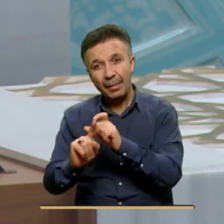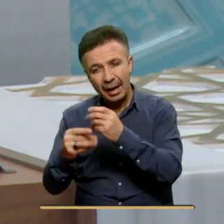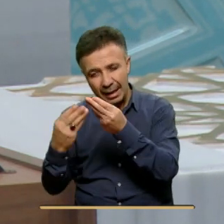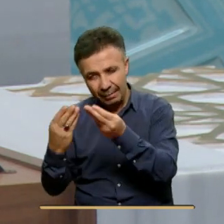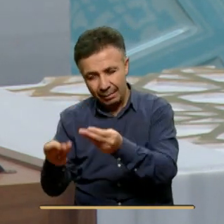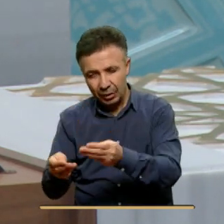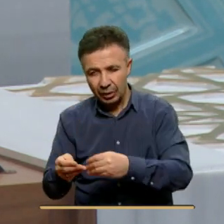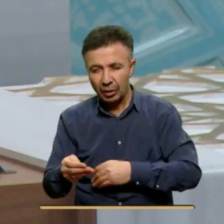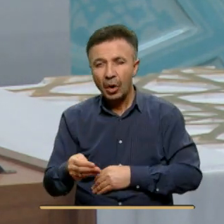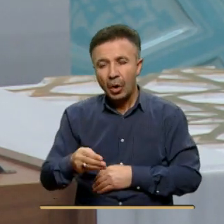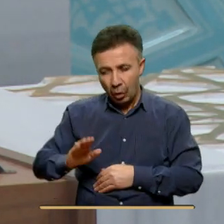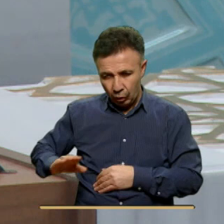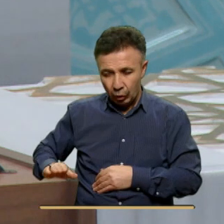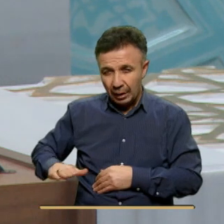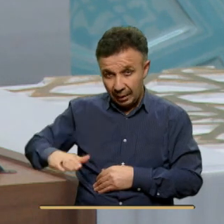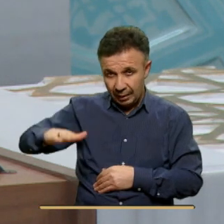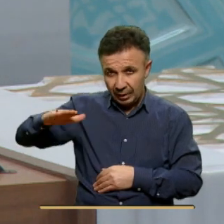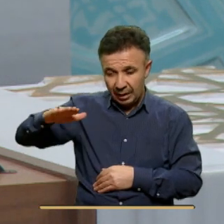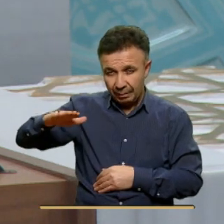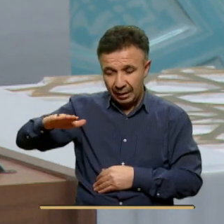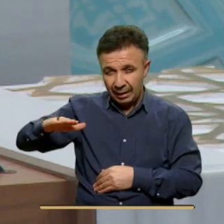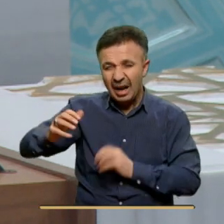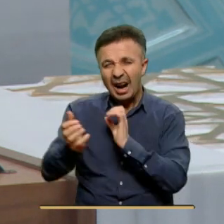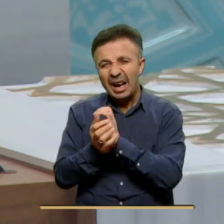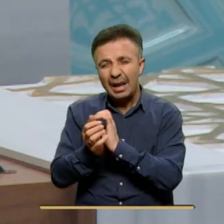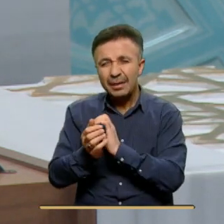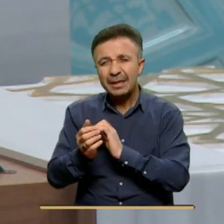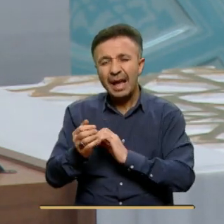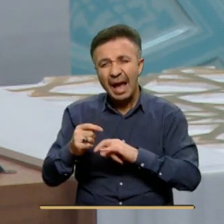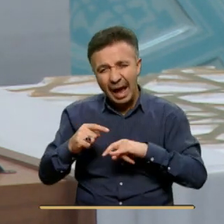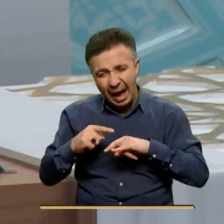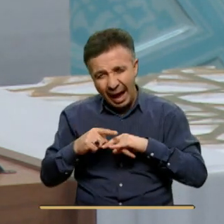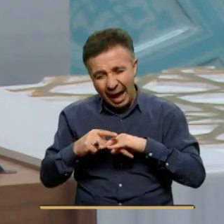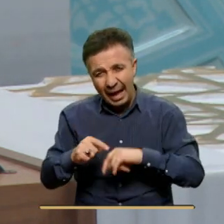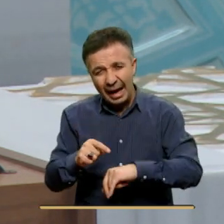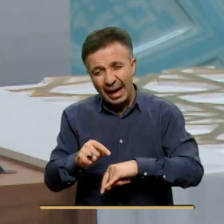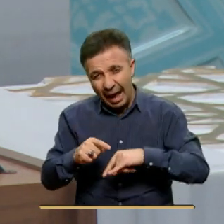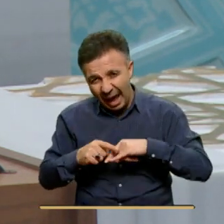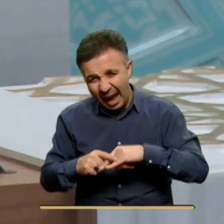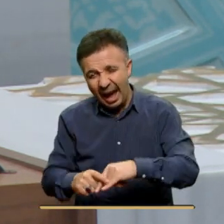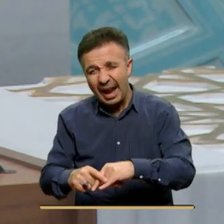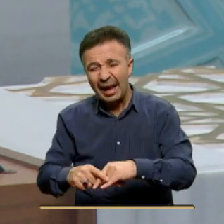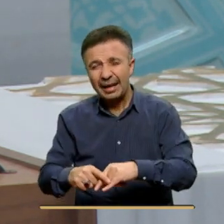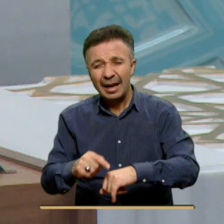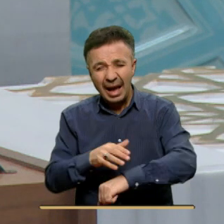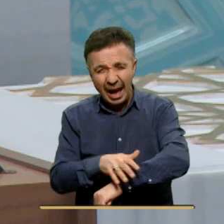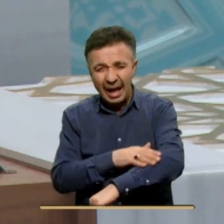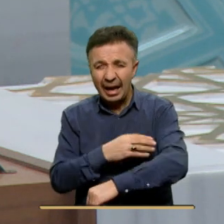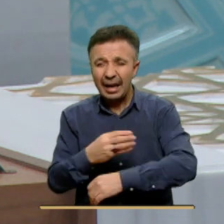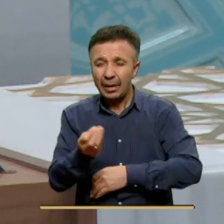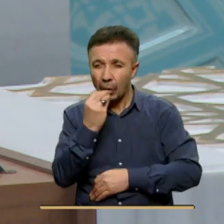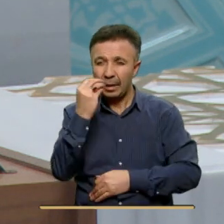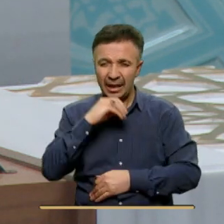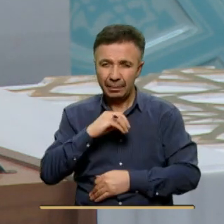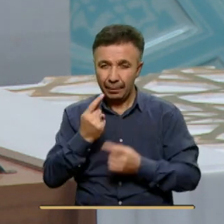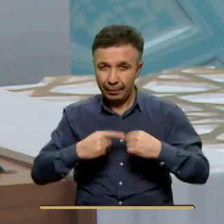Onları yetiştirmek, onlara helal lokma yedirmek bizlerin görevidir. Komşularımız